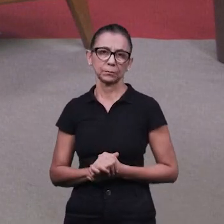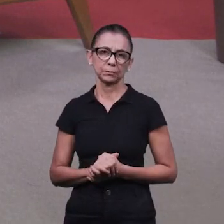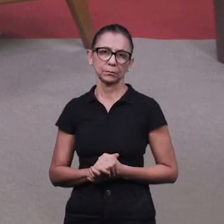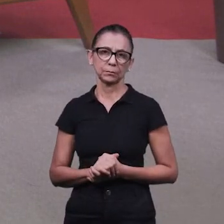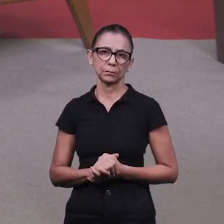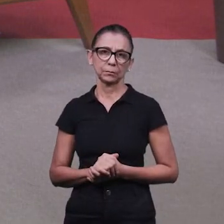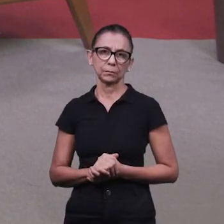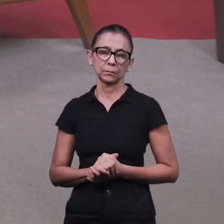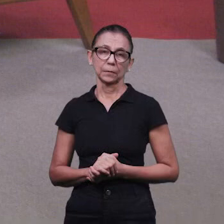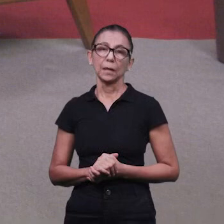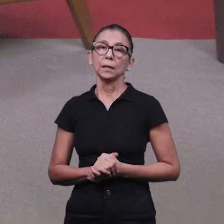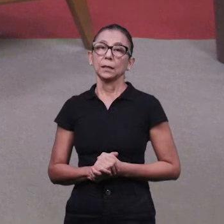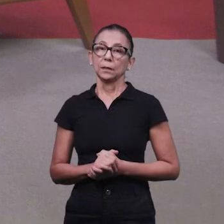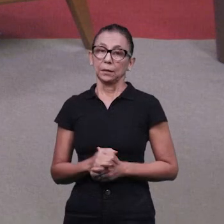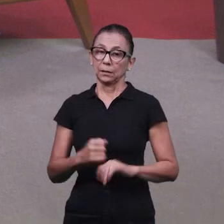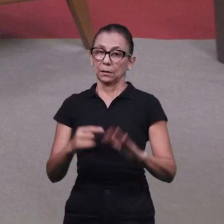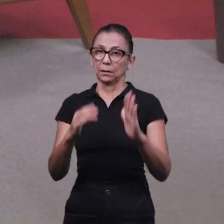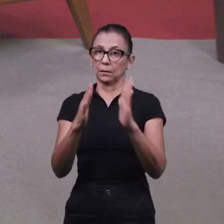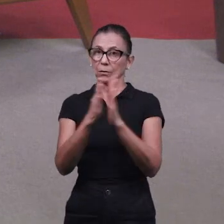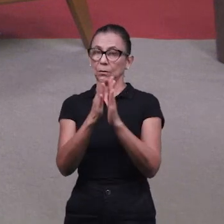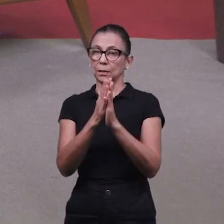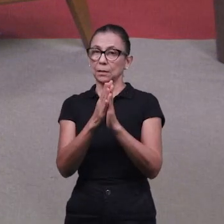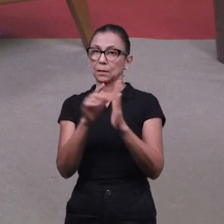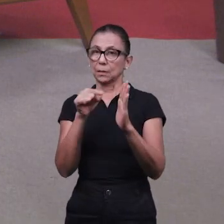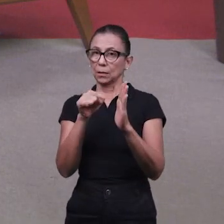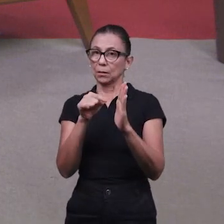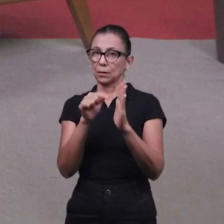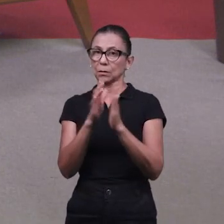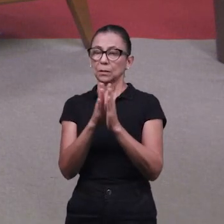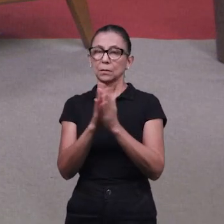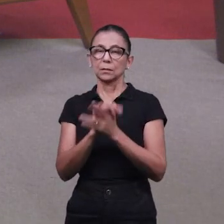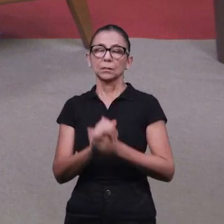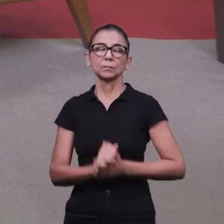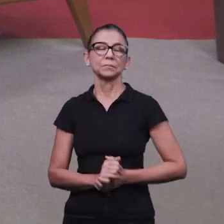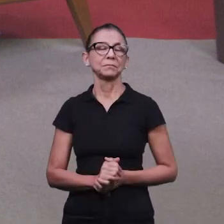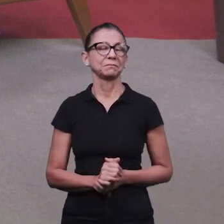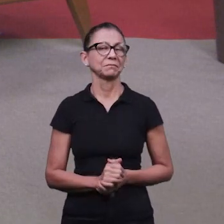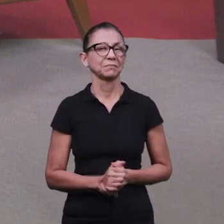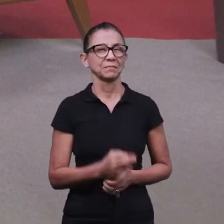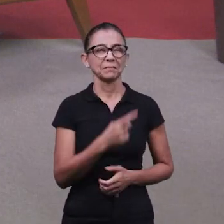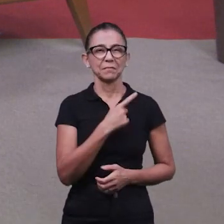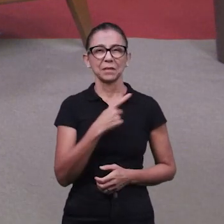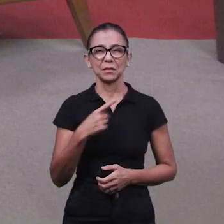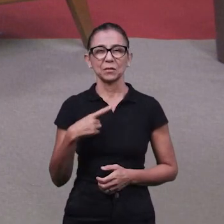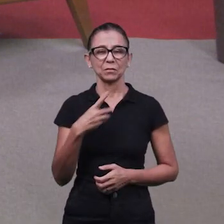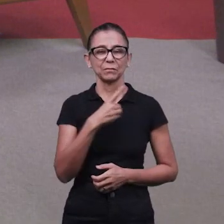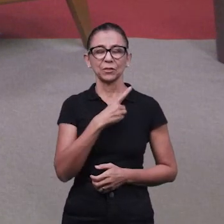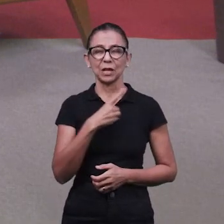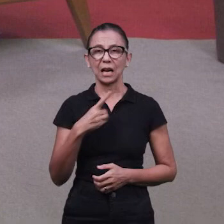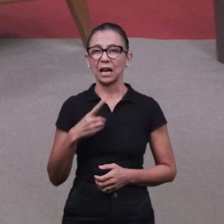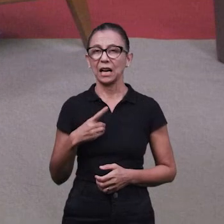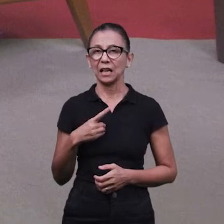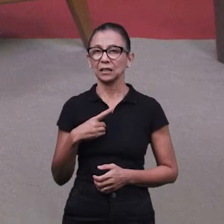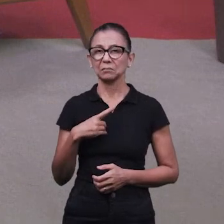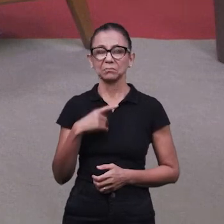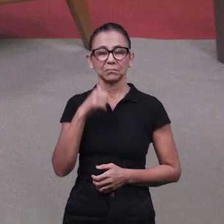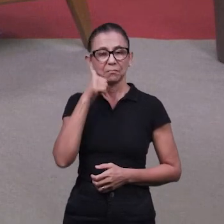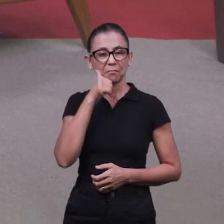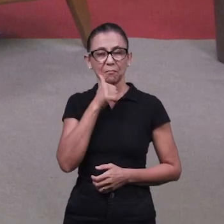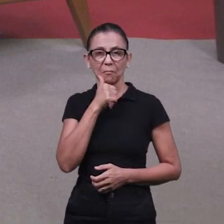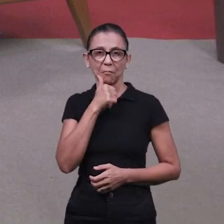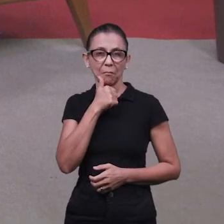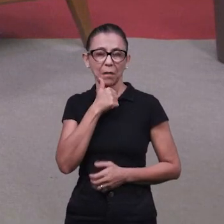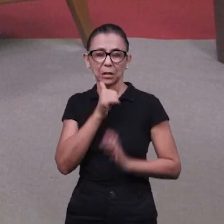cela doit apporter la crainte dans nos cœurs. Et cette intercession, le pasteur ne peut pas le faire, le diacre,